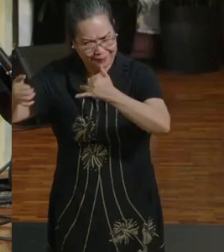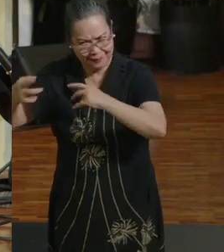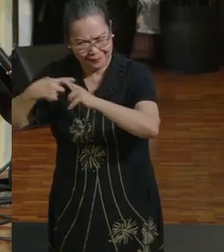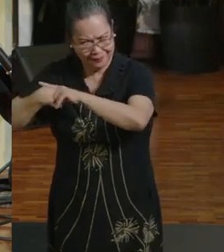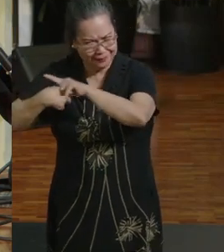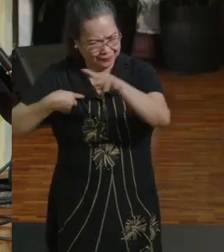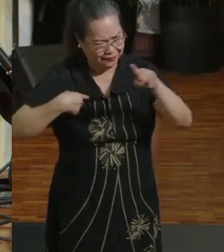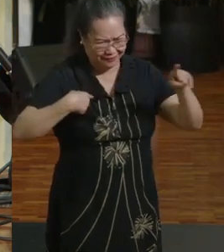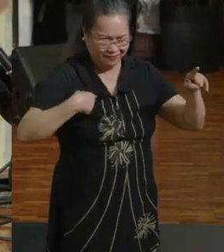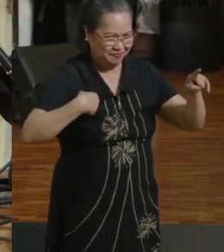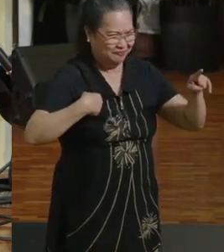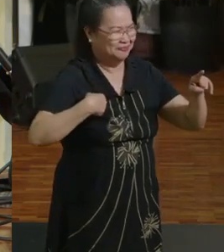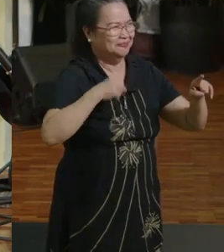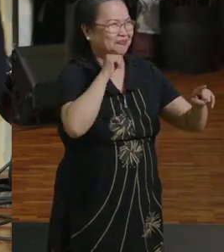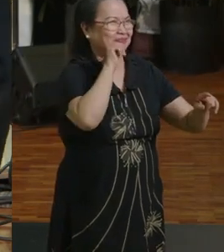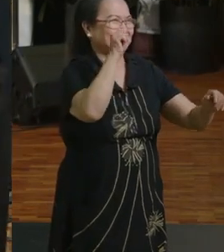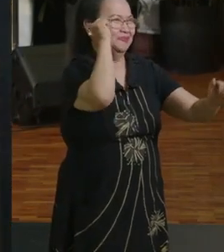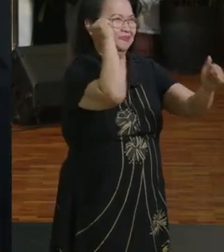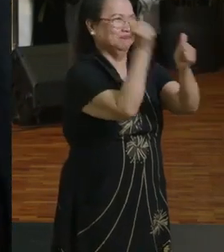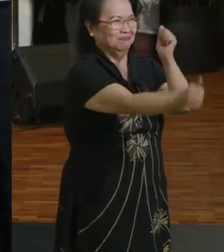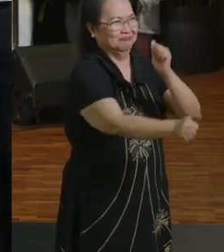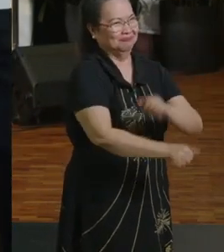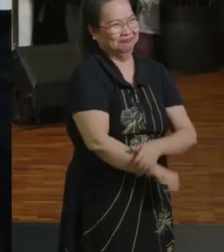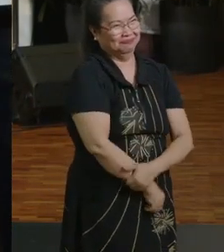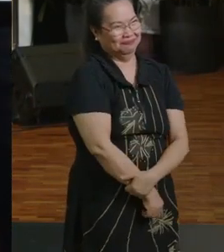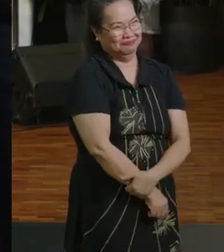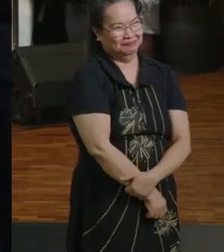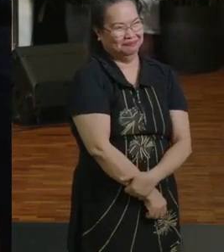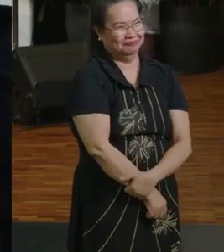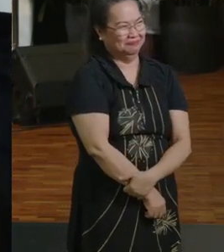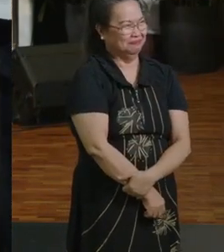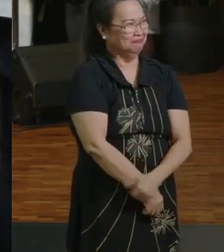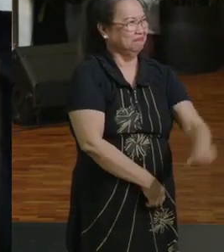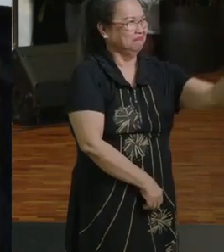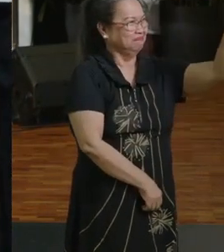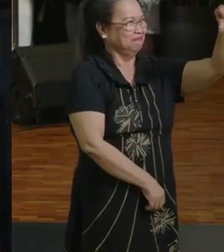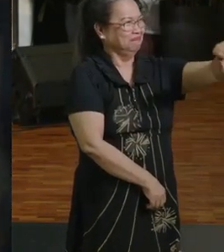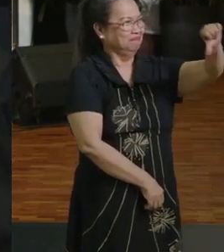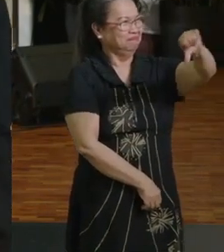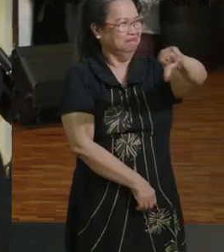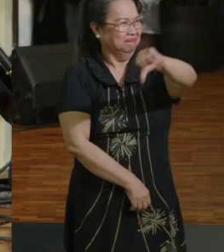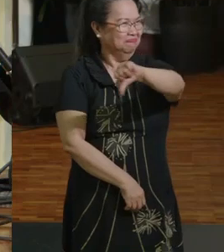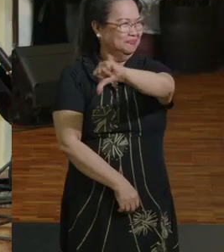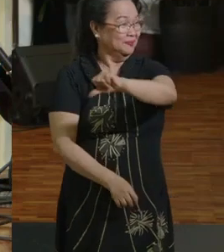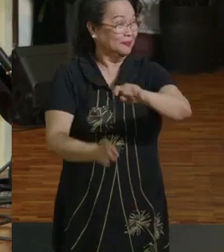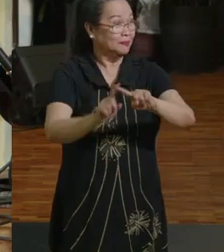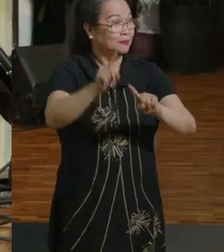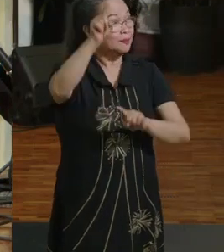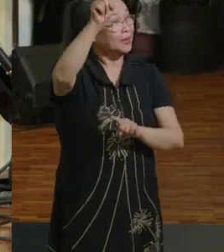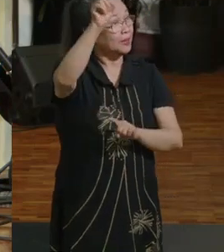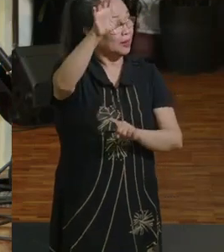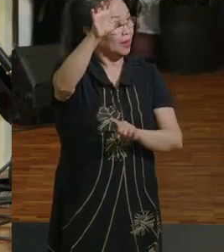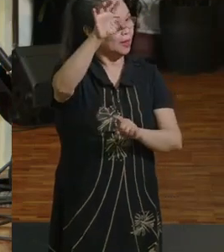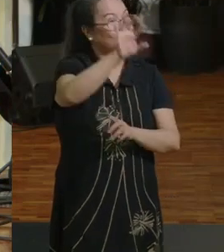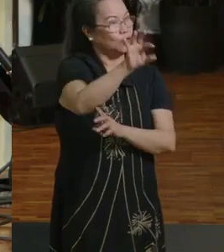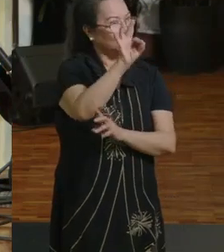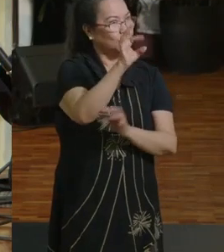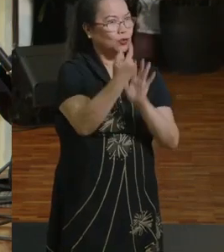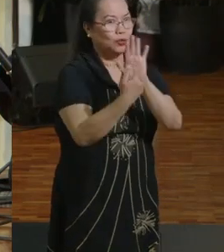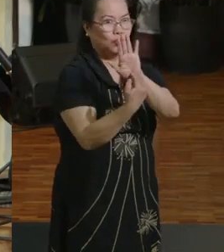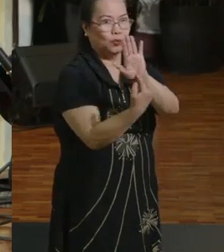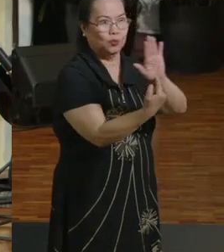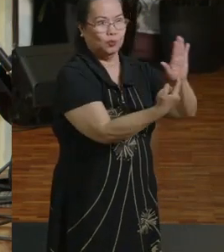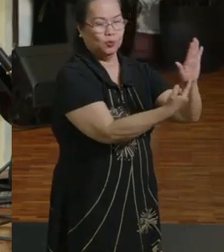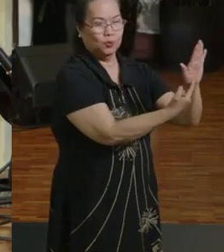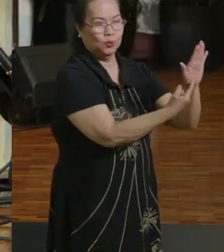leadership institute, hindi po sila papasa. Ngunit ito ang ginamit ng ating Panginoon, a motley